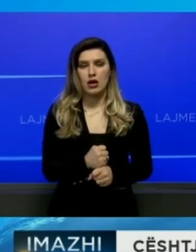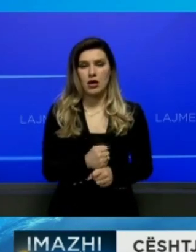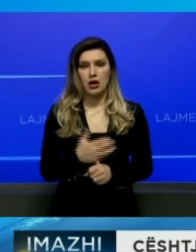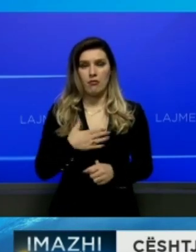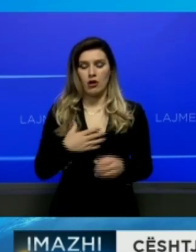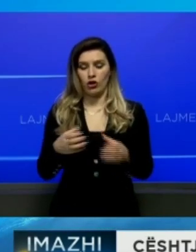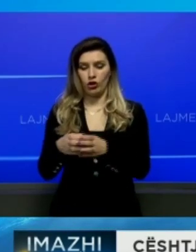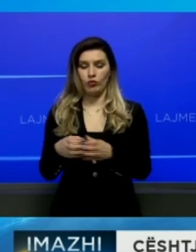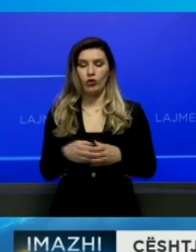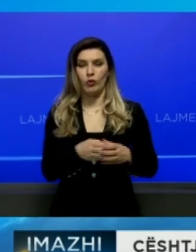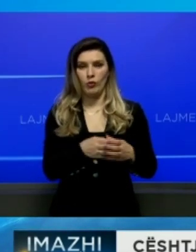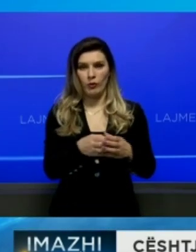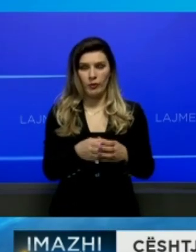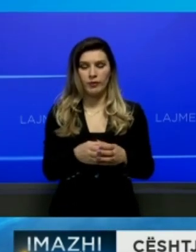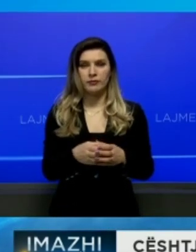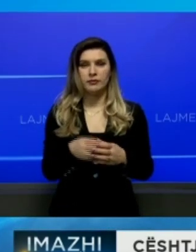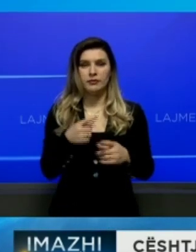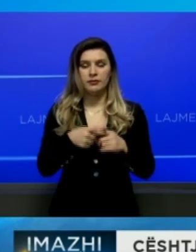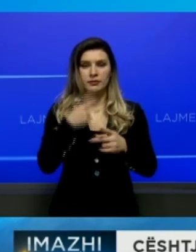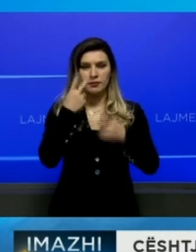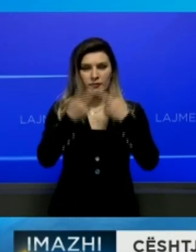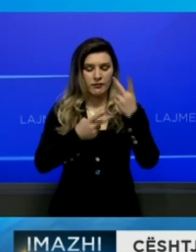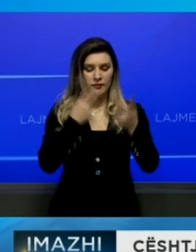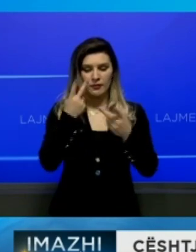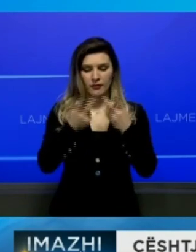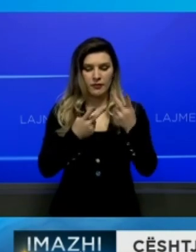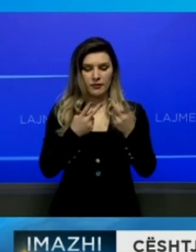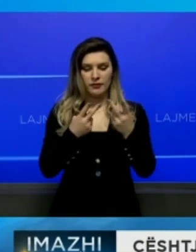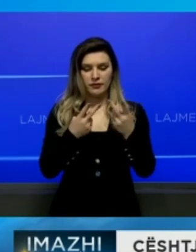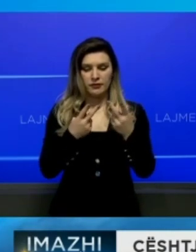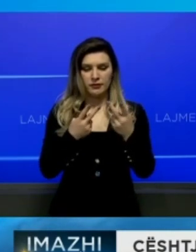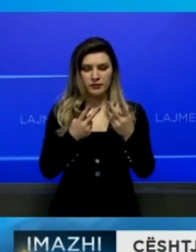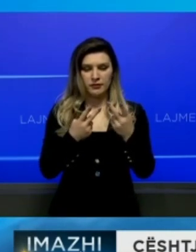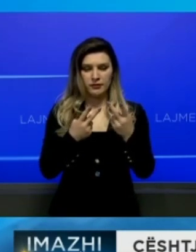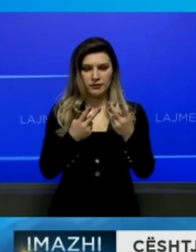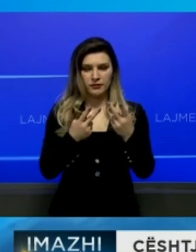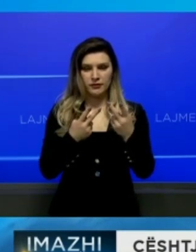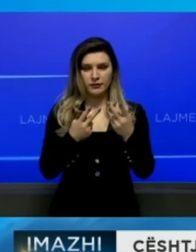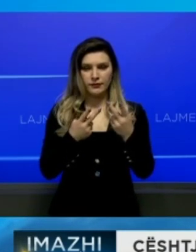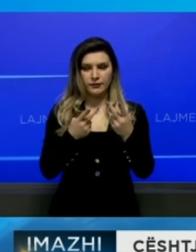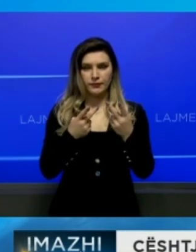grupe punuse edhe në komisione po përkthehet në